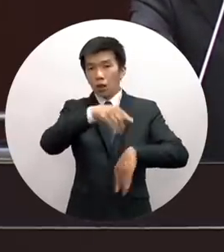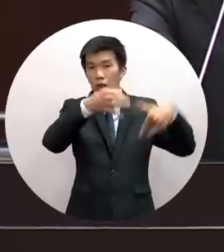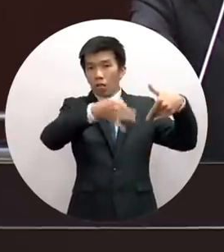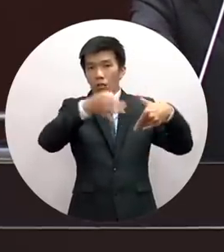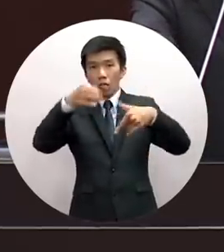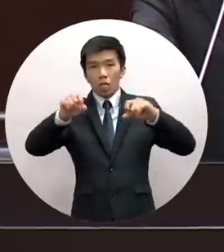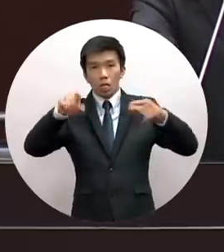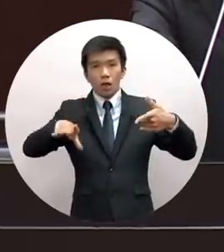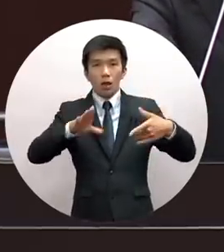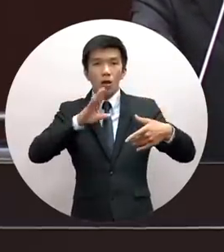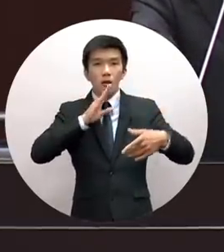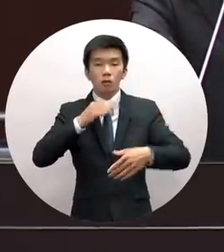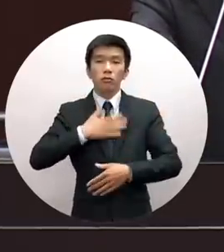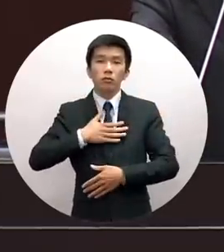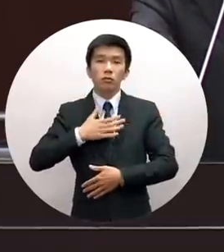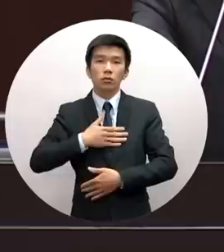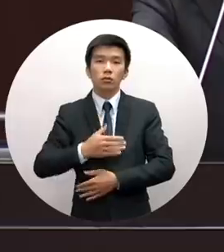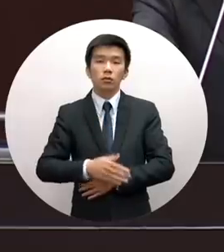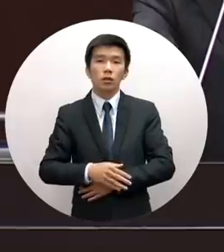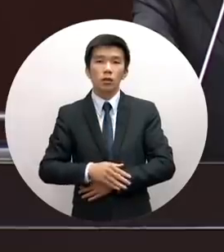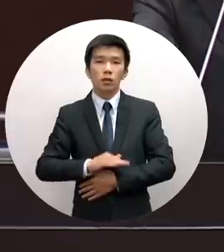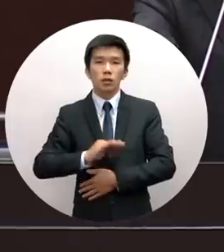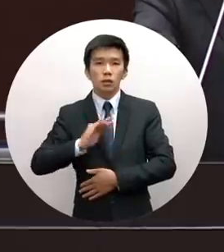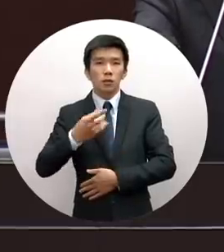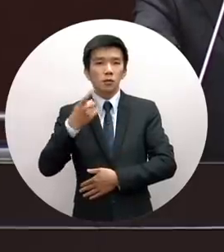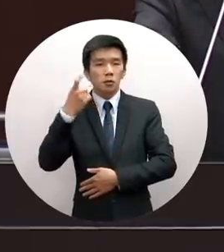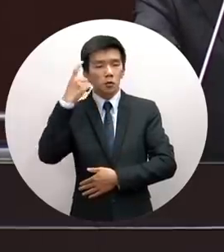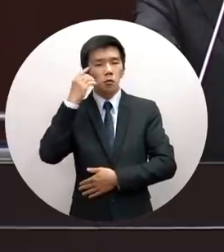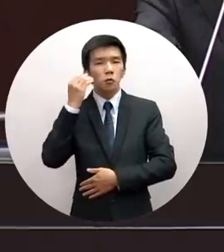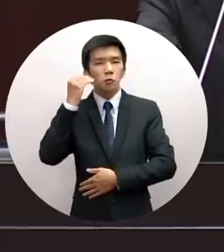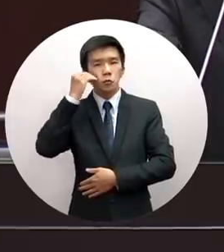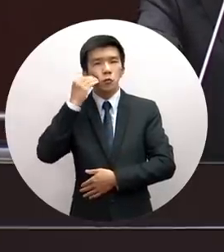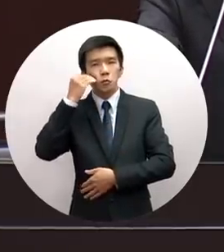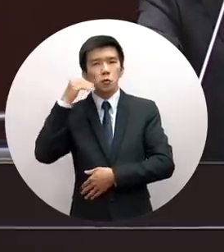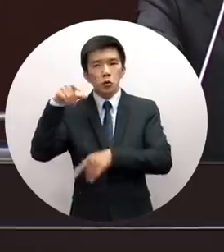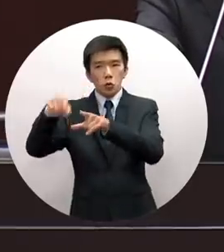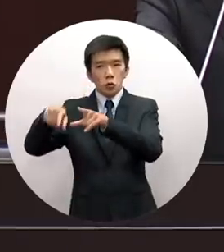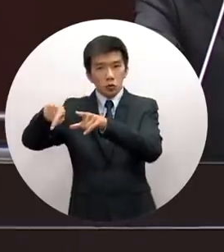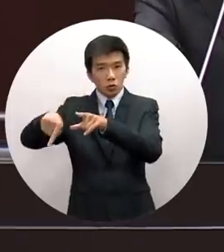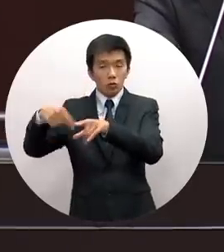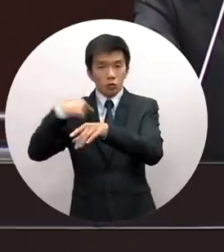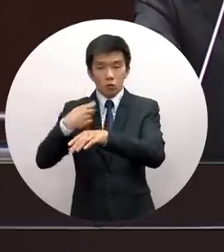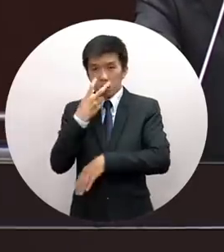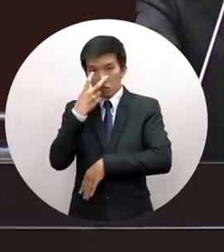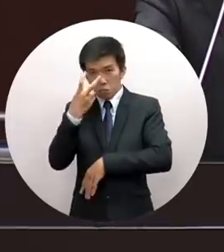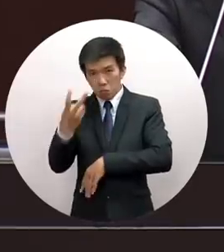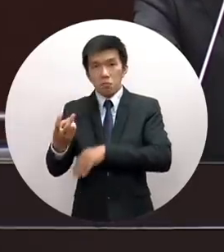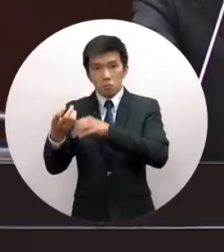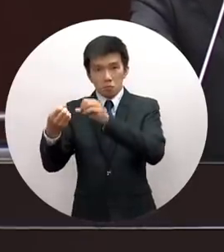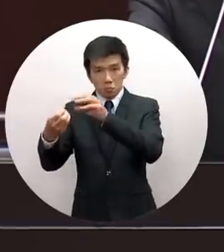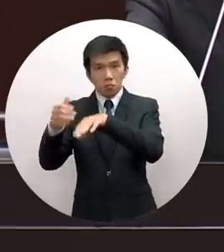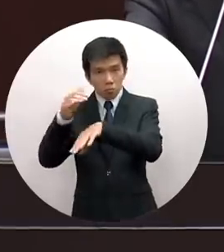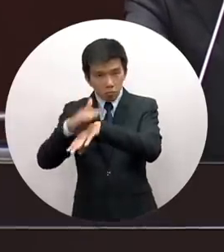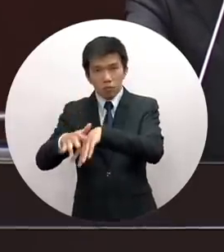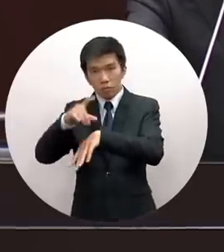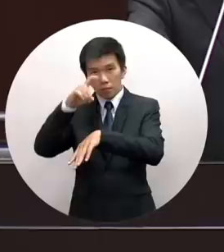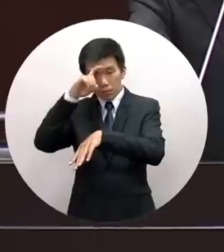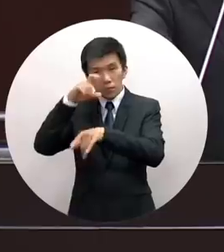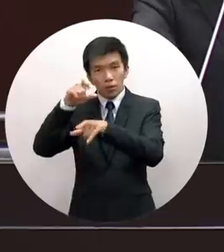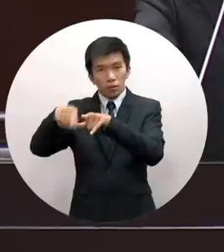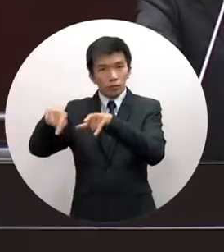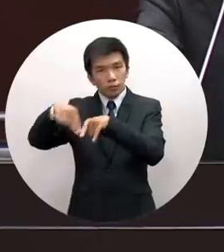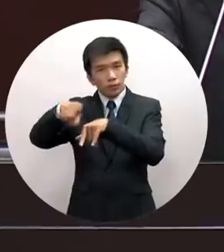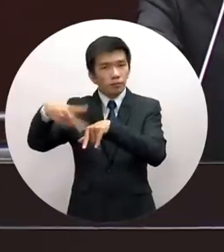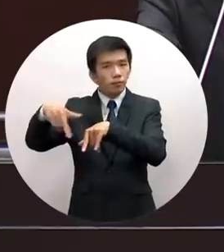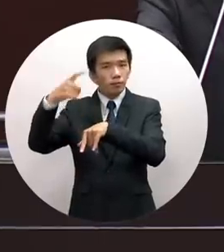我了解， 嘿。 啊，这个吼，徛伫自来水公司这，我会过来甲转达，吼。啊，请自来水公司搁去想看